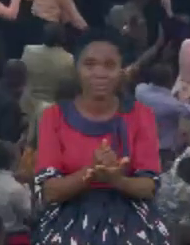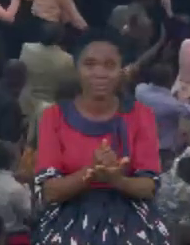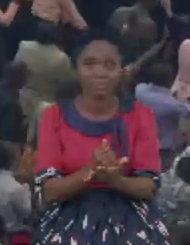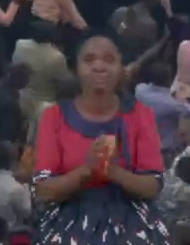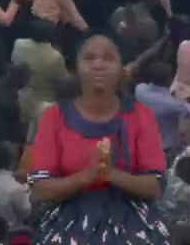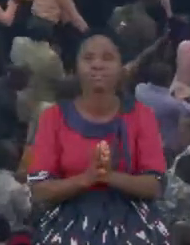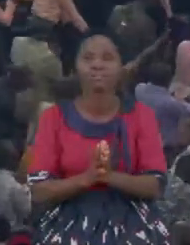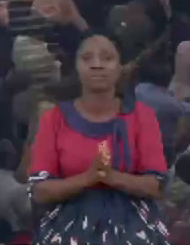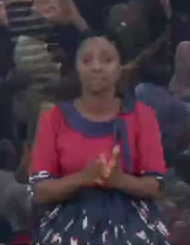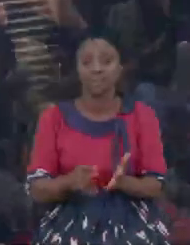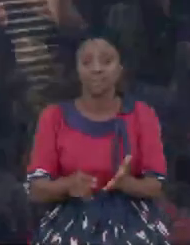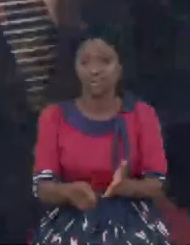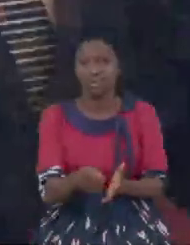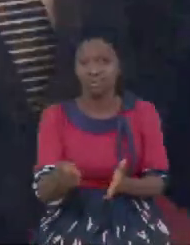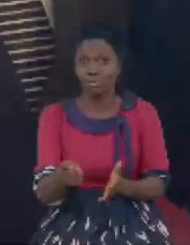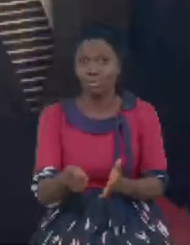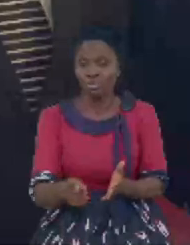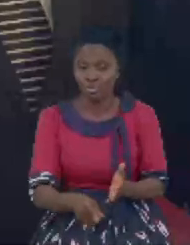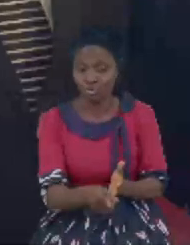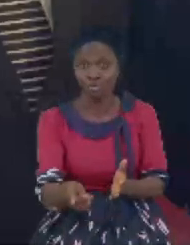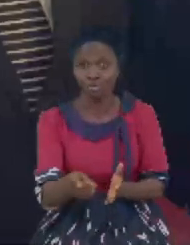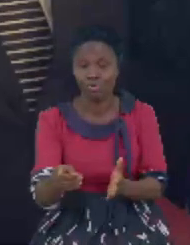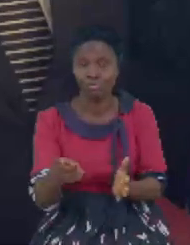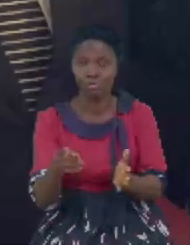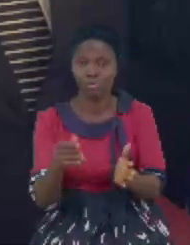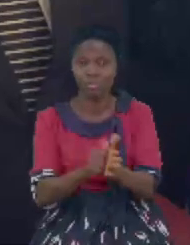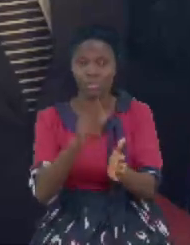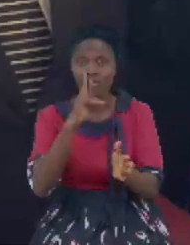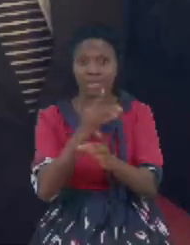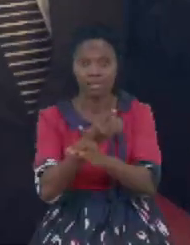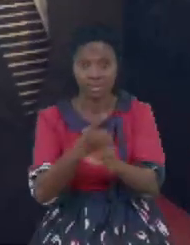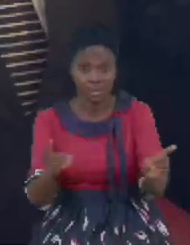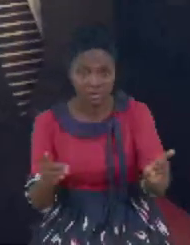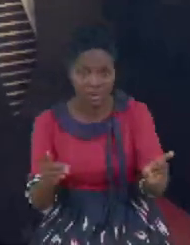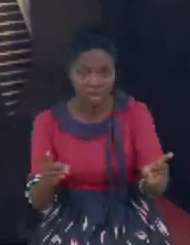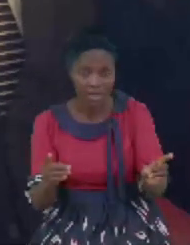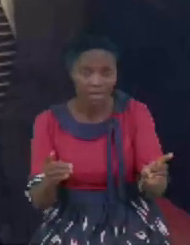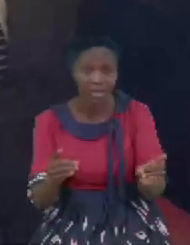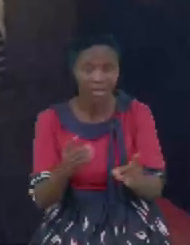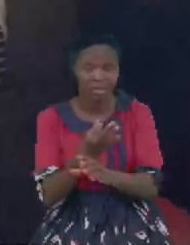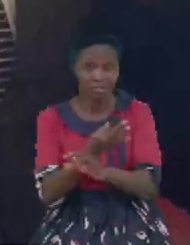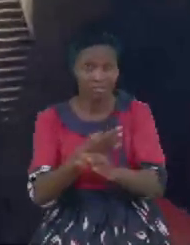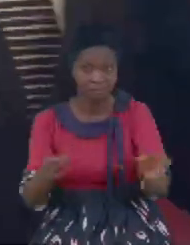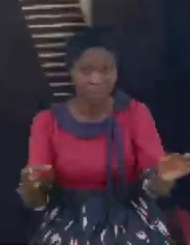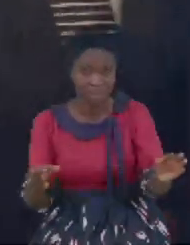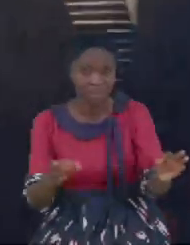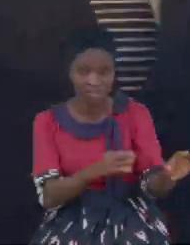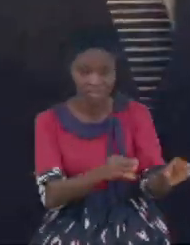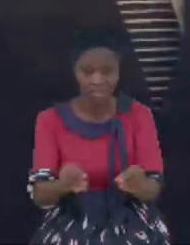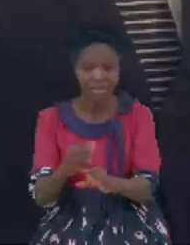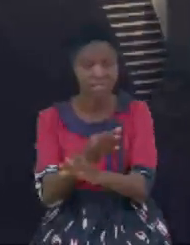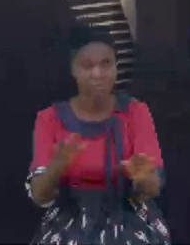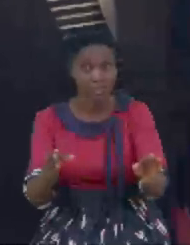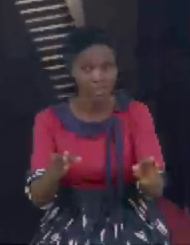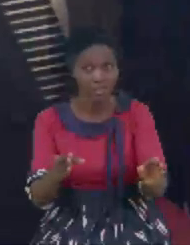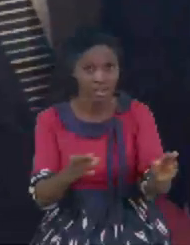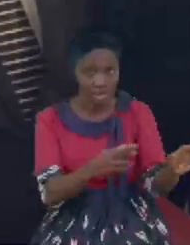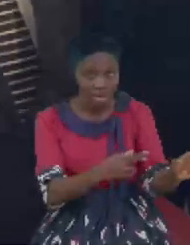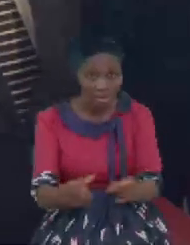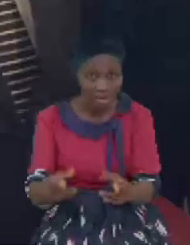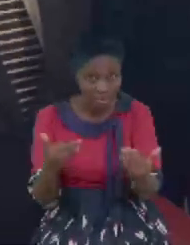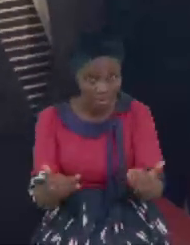dise que ceux qui sont délivrés, ceux qui sont libérés, ceux qui sont affranchis, ceux qui sont